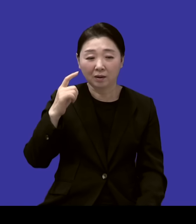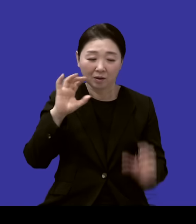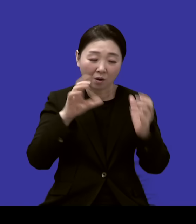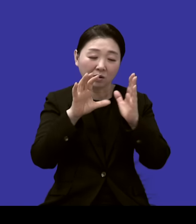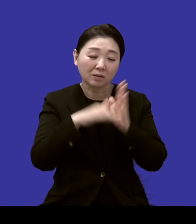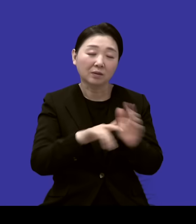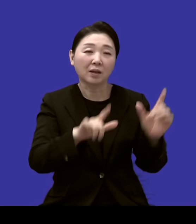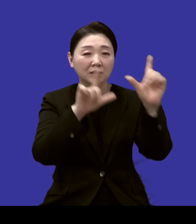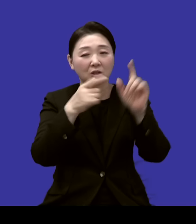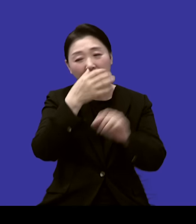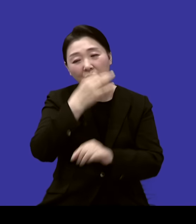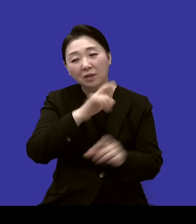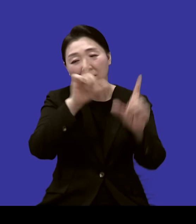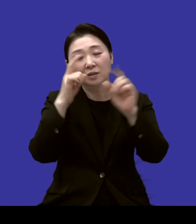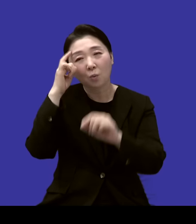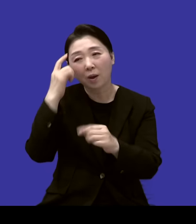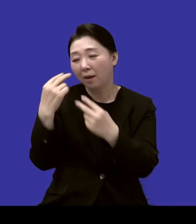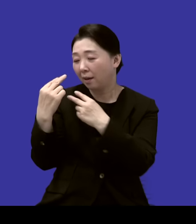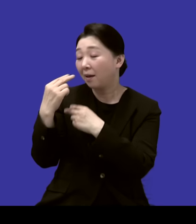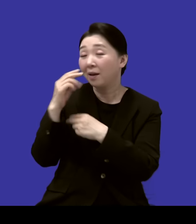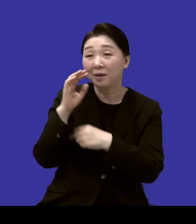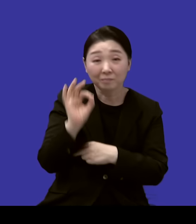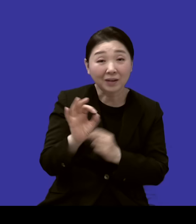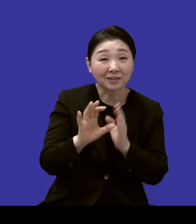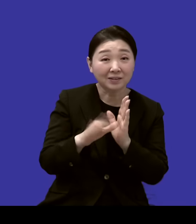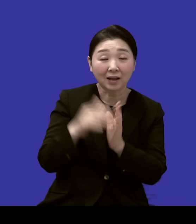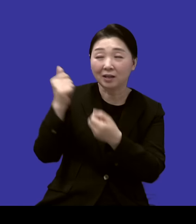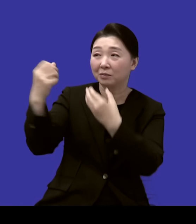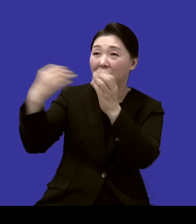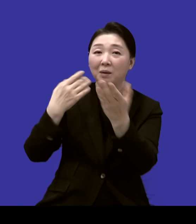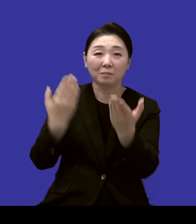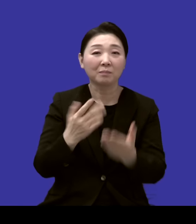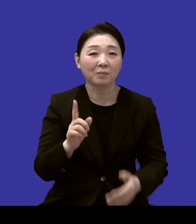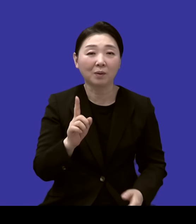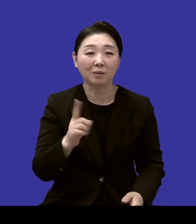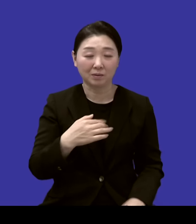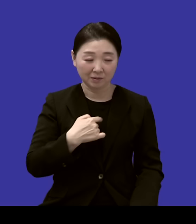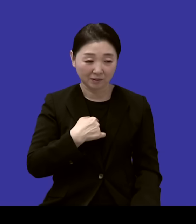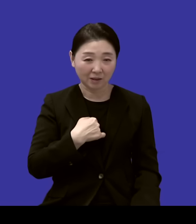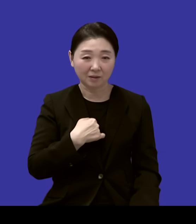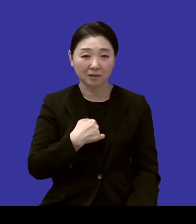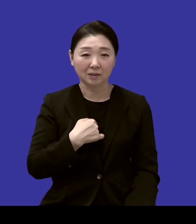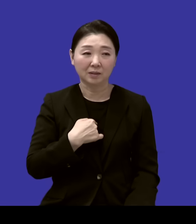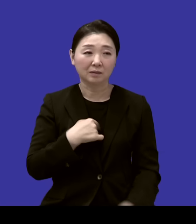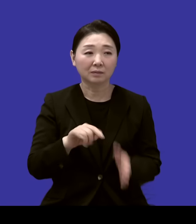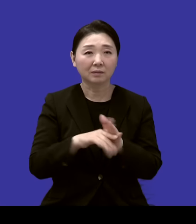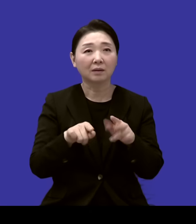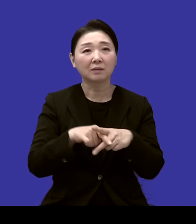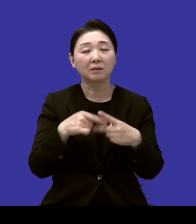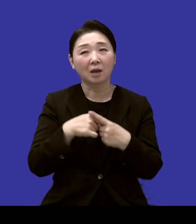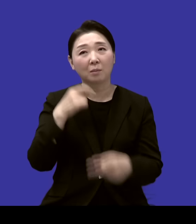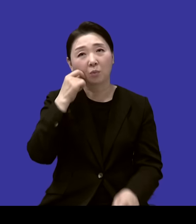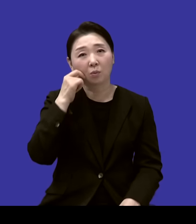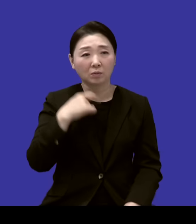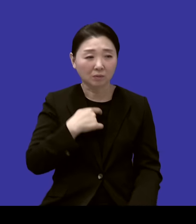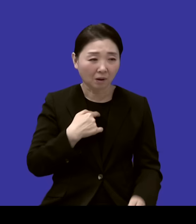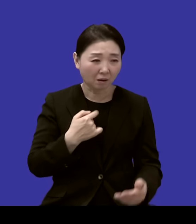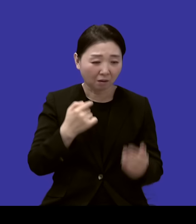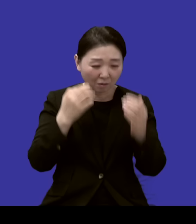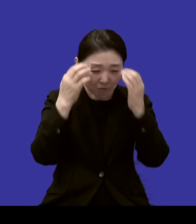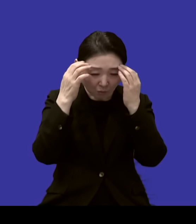보냈을까 한번 돌이켜 봤을 때 하나님께서 어떤 응답을 주시던가요? 저 같은 경우는 정말 그때는 이해를 못했어요. 왜 네. 나한테만 이런 일이